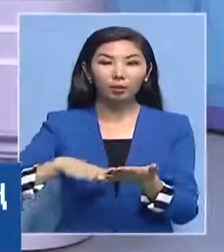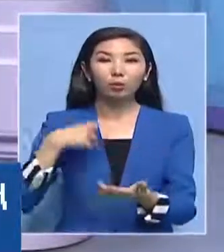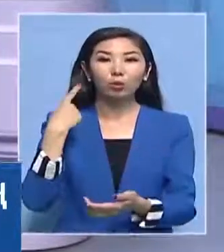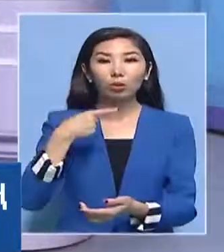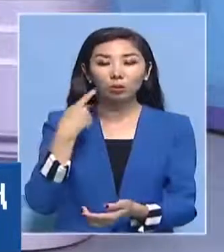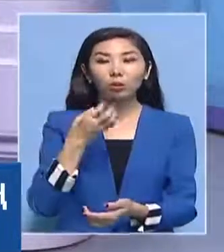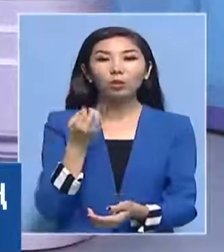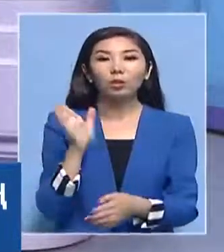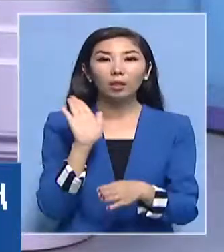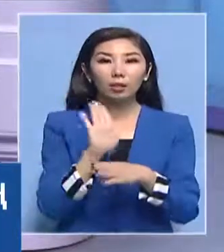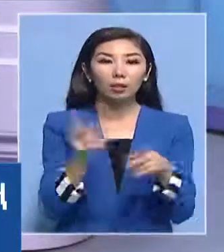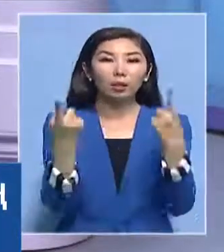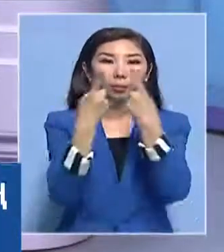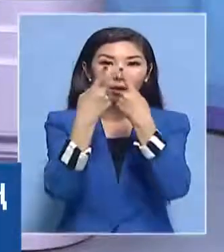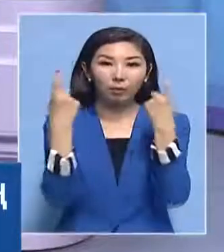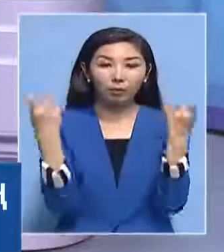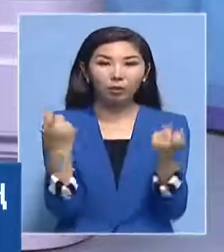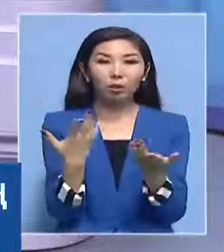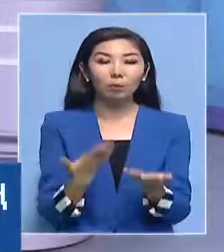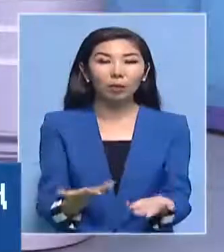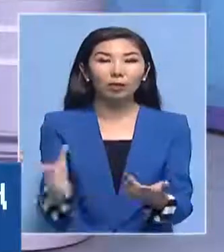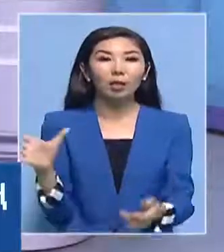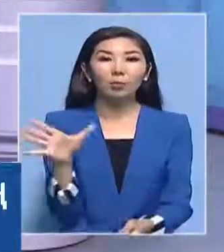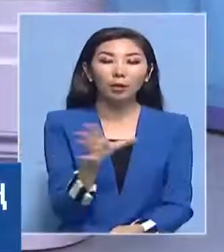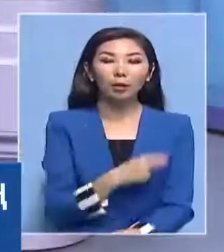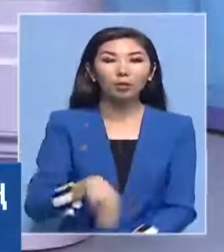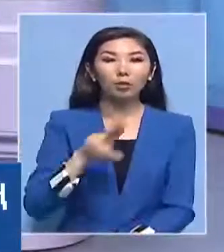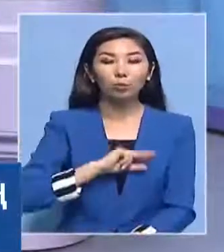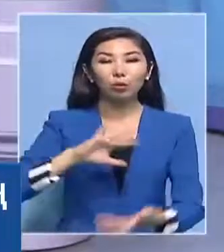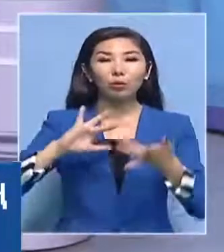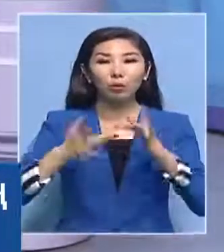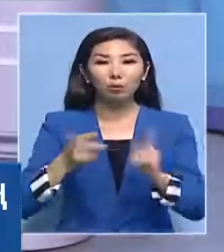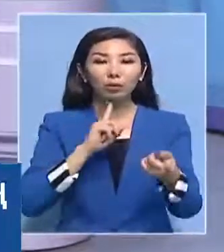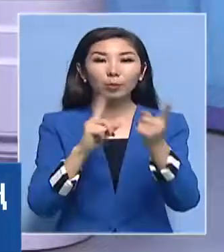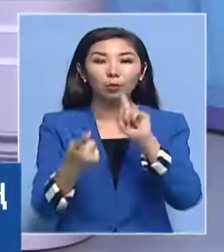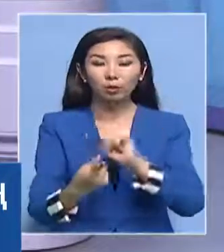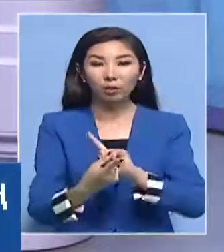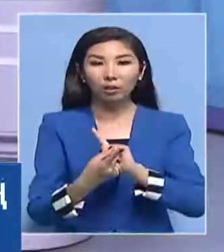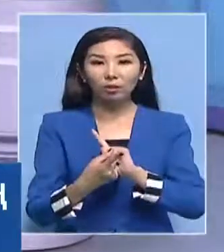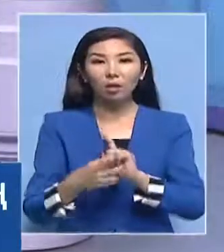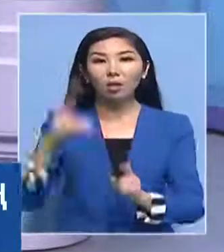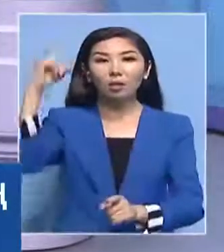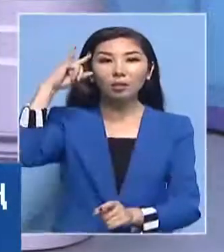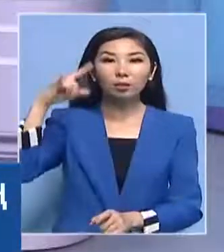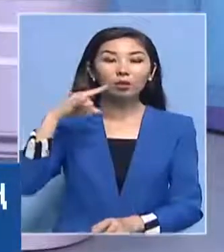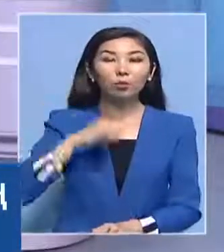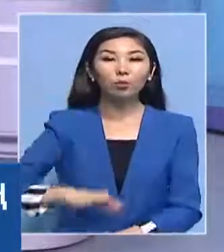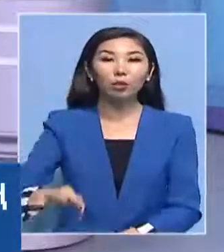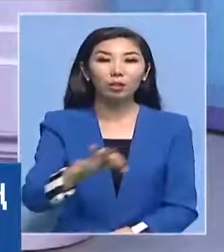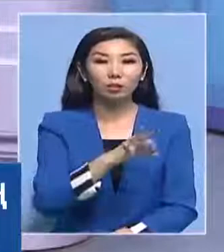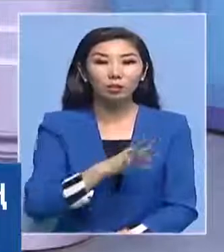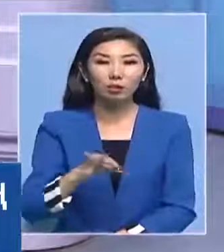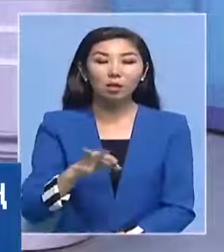тағы да мәлімет берейін. Осы жаңағы бәрі жұмыс онлайн форматқа ауысқасын. Қазақстан Республикасы